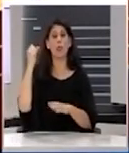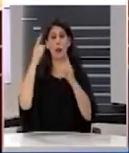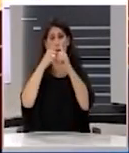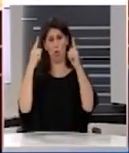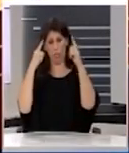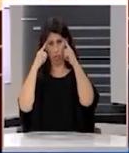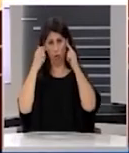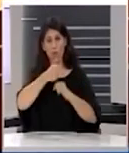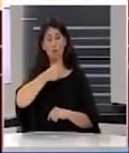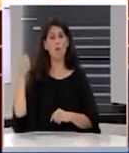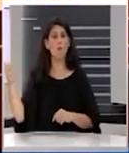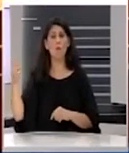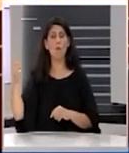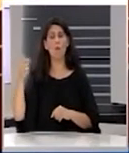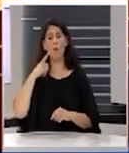και του μόνο αυτού προφήτη,